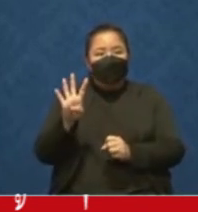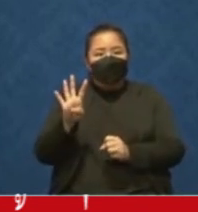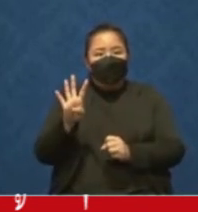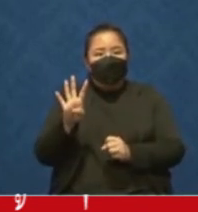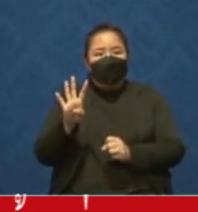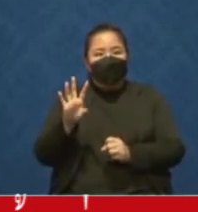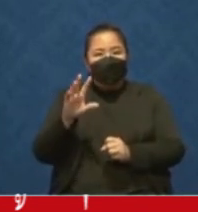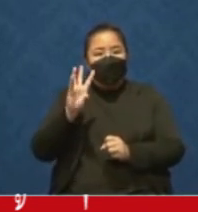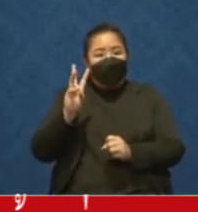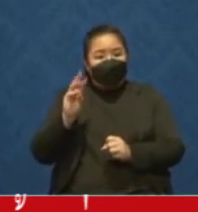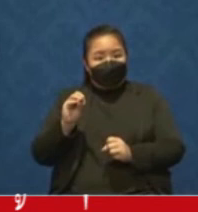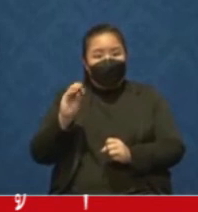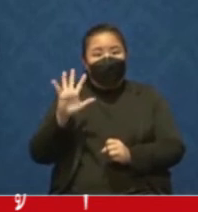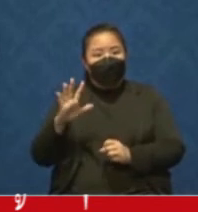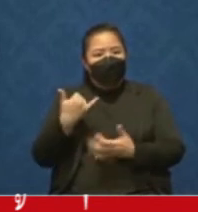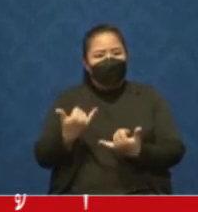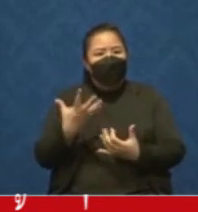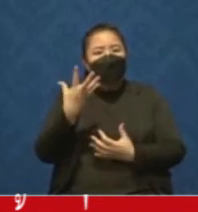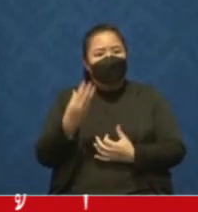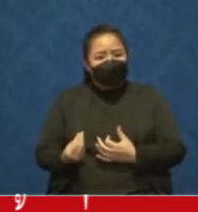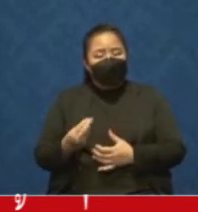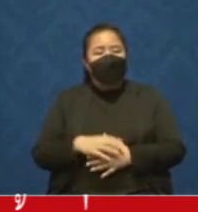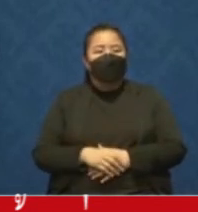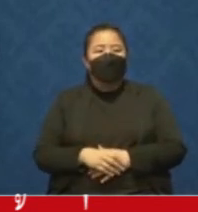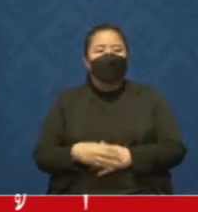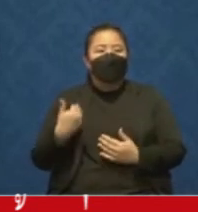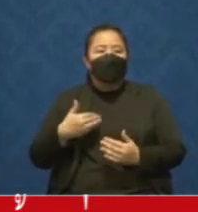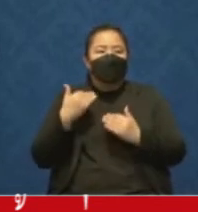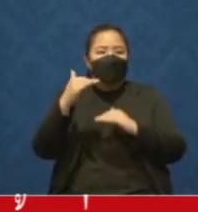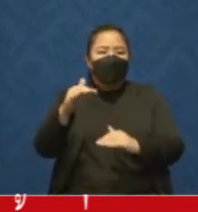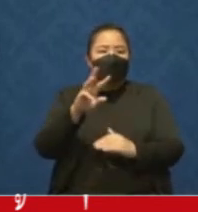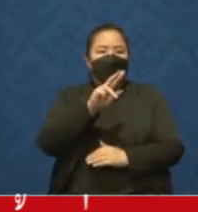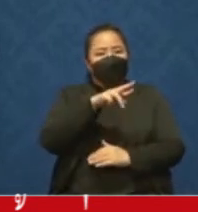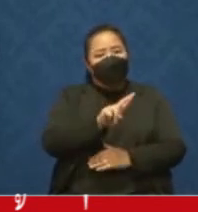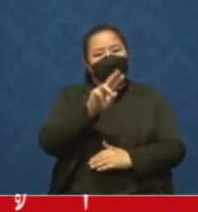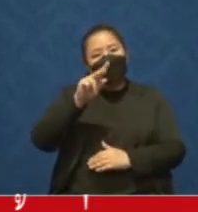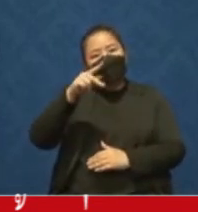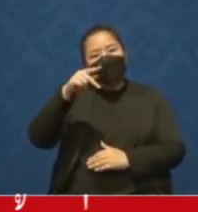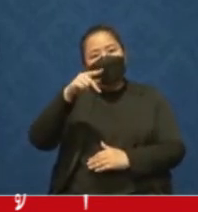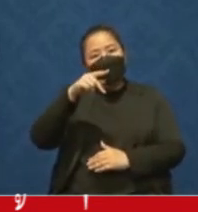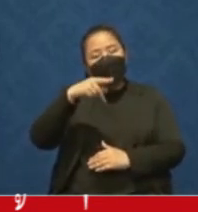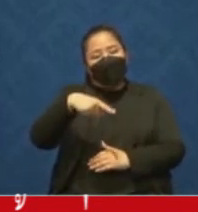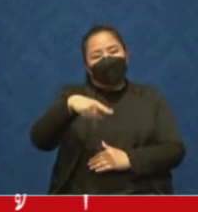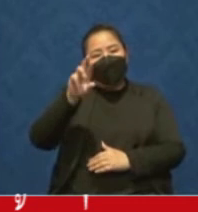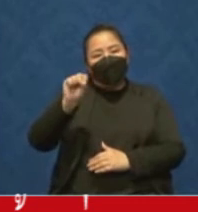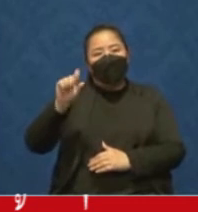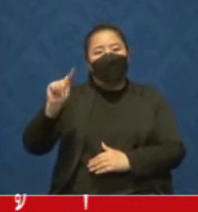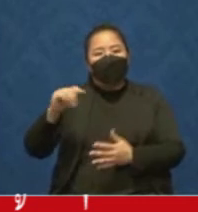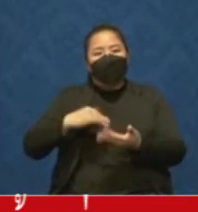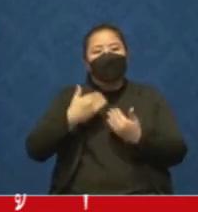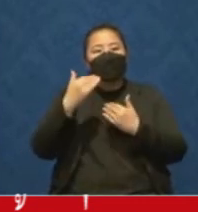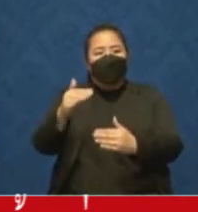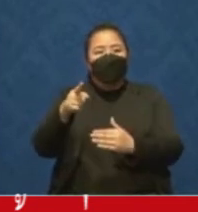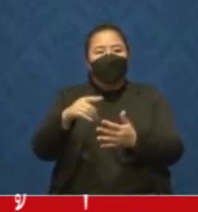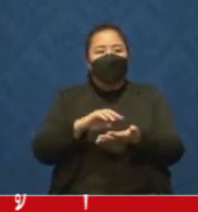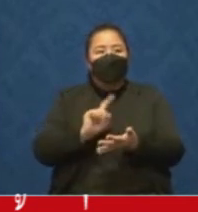ปี 65 วัคซีนเหือพอเหลือจะต่อครั้งครัก็มการส่ไปให้รอพอสอต่ตามที่แทยจนหมดได้เกลาจากพอเอตซซิน